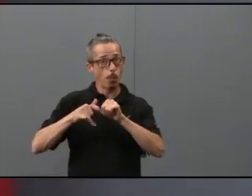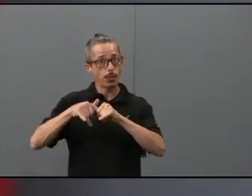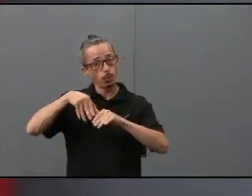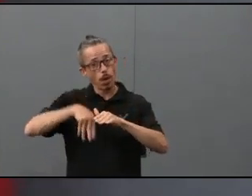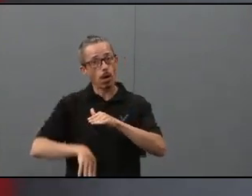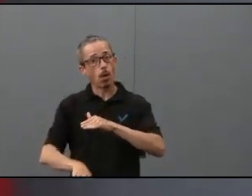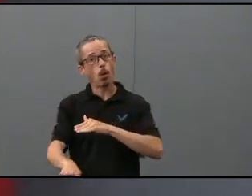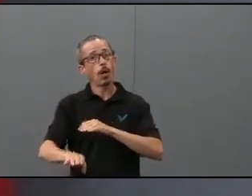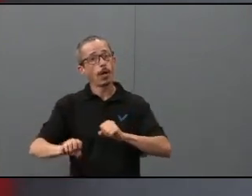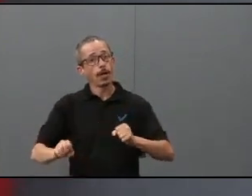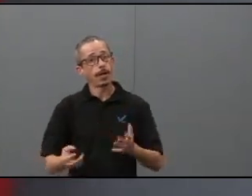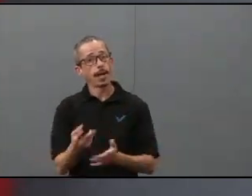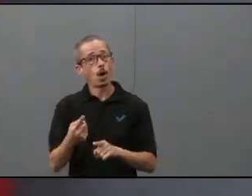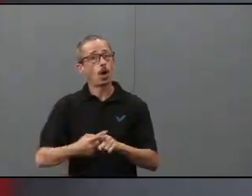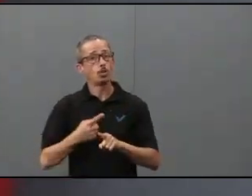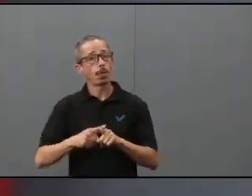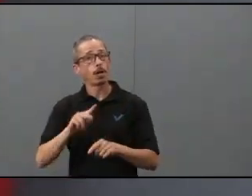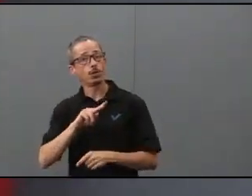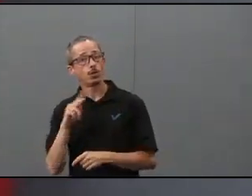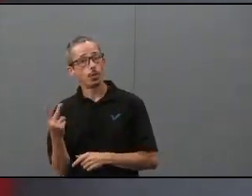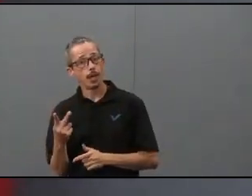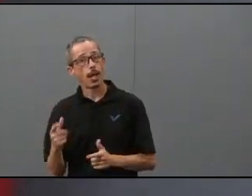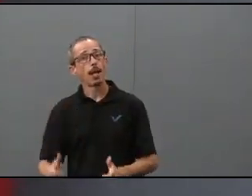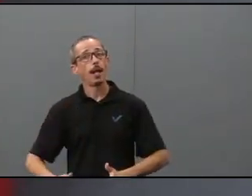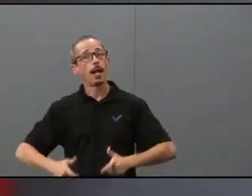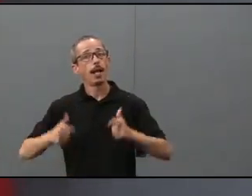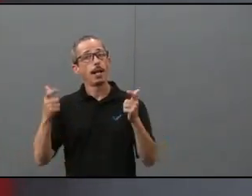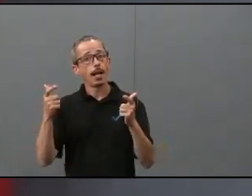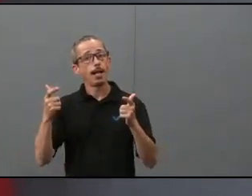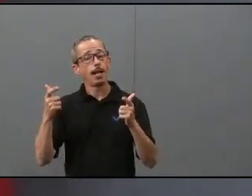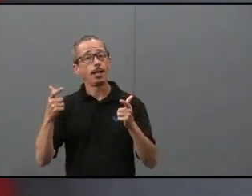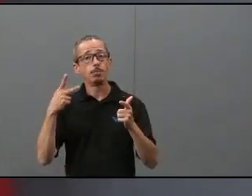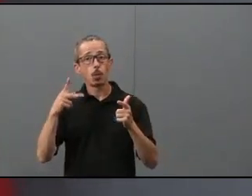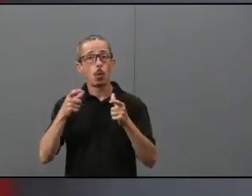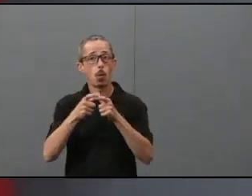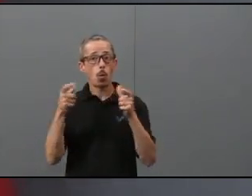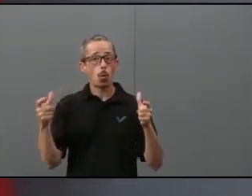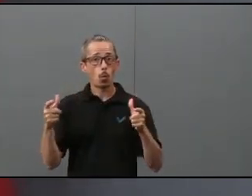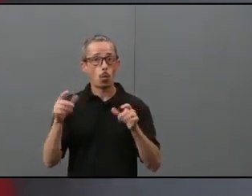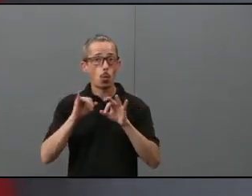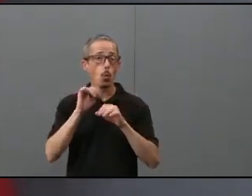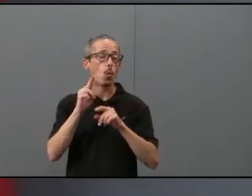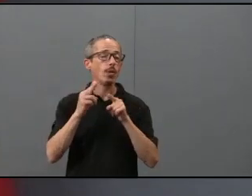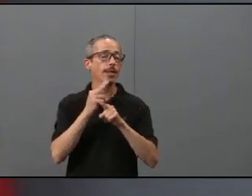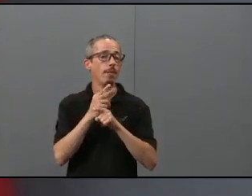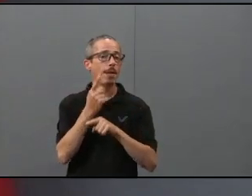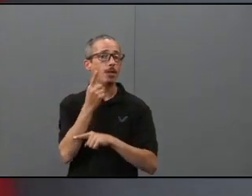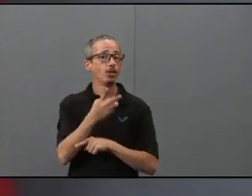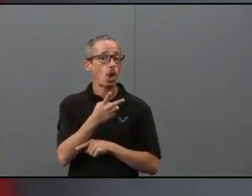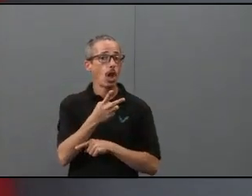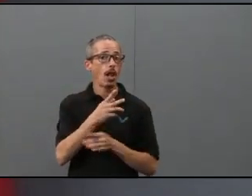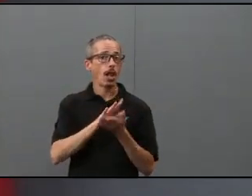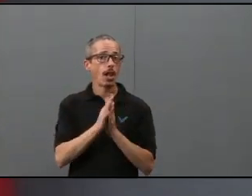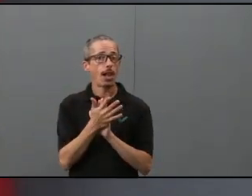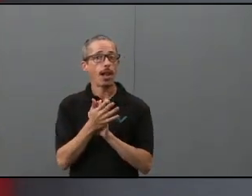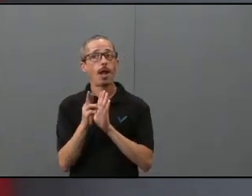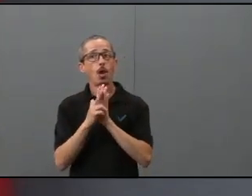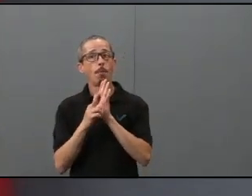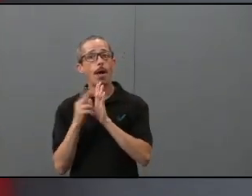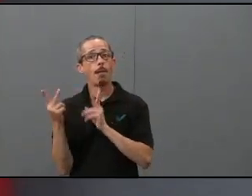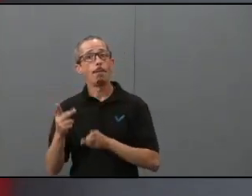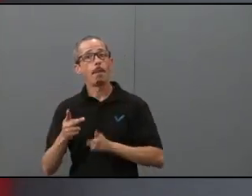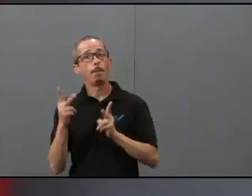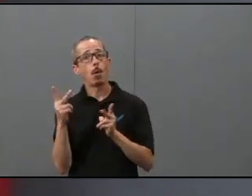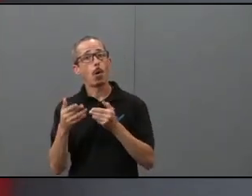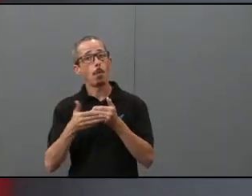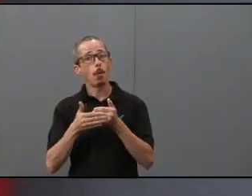d'un logement secondaire dans le bâtiment principal à usage d'habitation unifamiliale alors que le règlement permet que